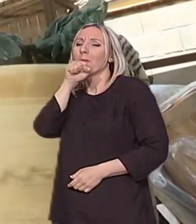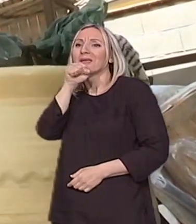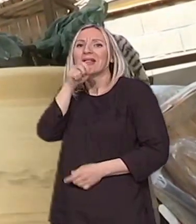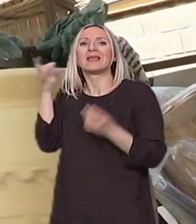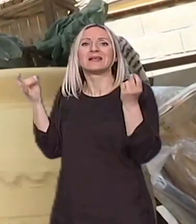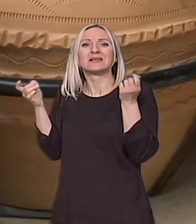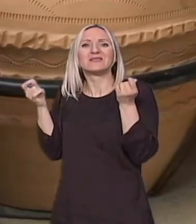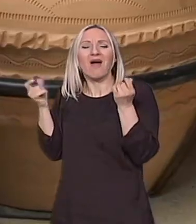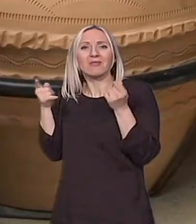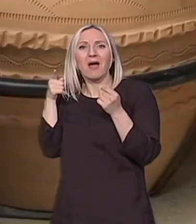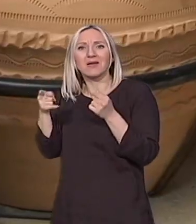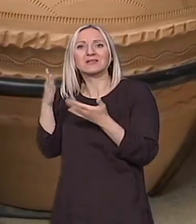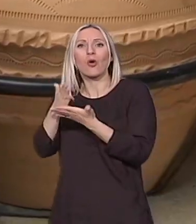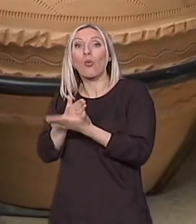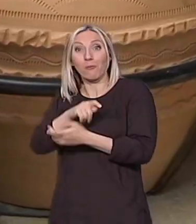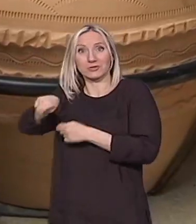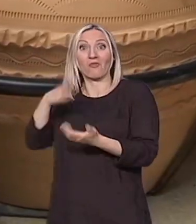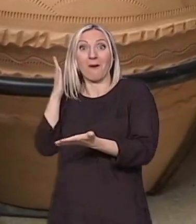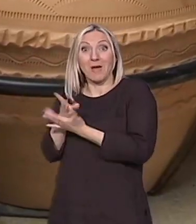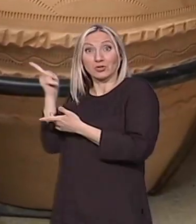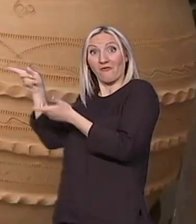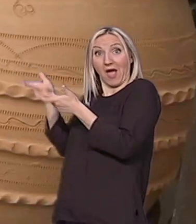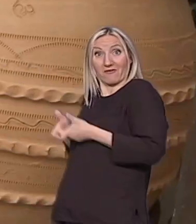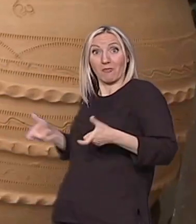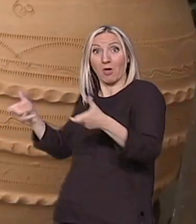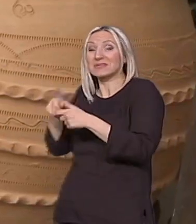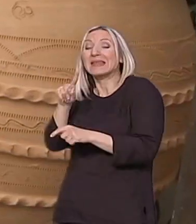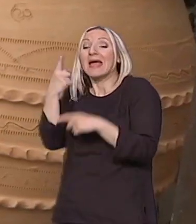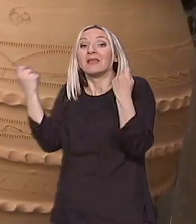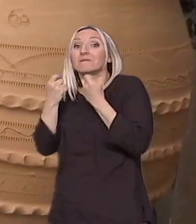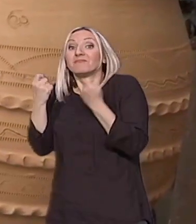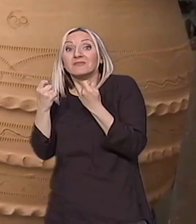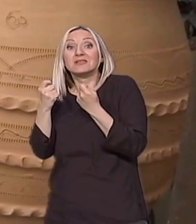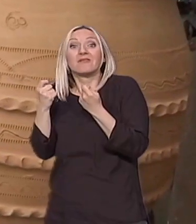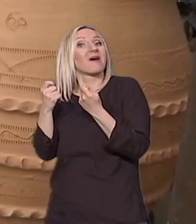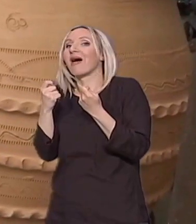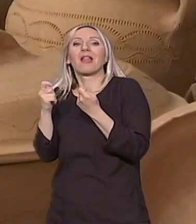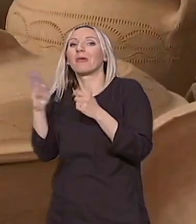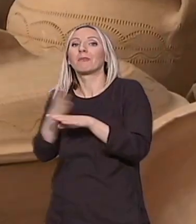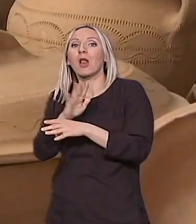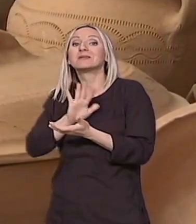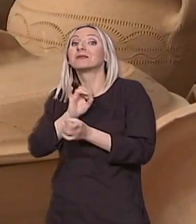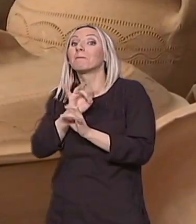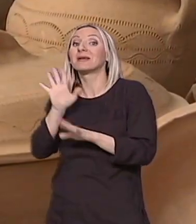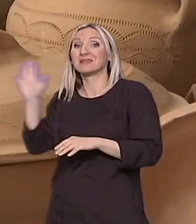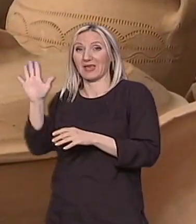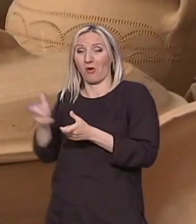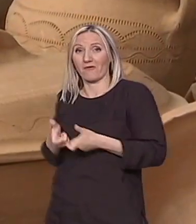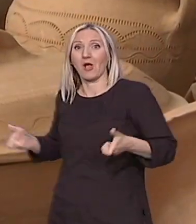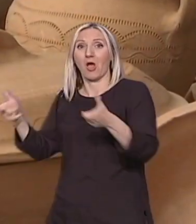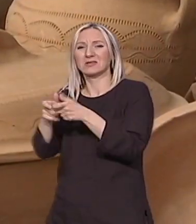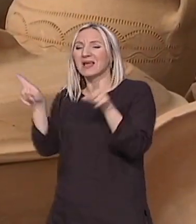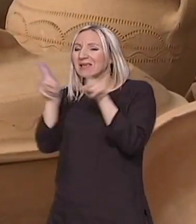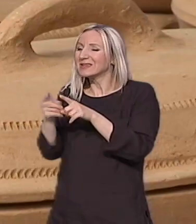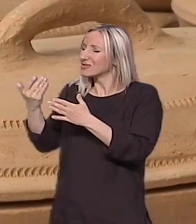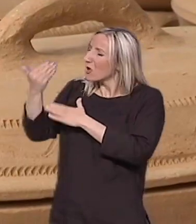u ovakvim loncima. Nijedna manifestacija, kaže Milojko, ne protiče bez njihovih lonaca i peka. Na isti način se prave